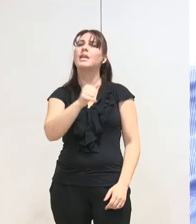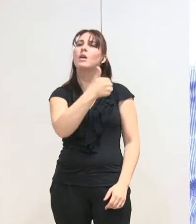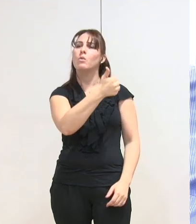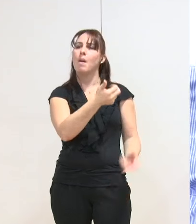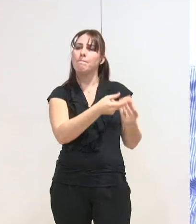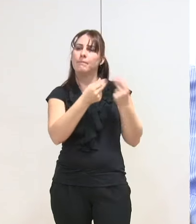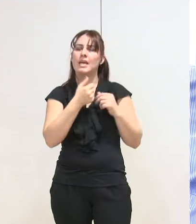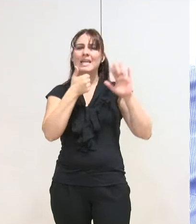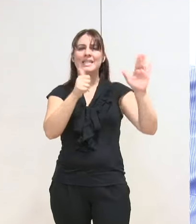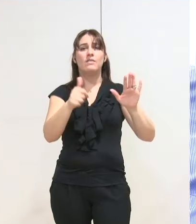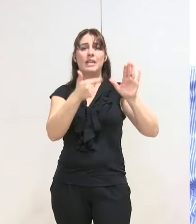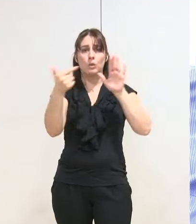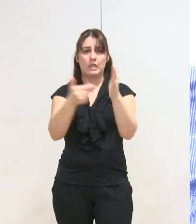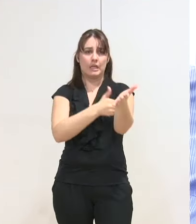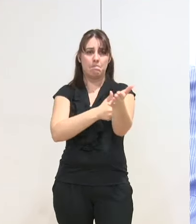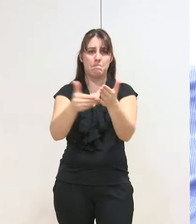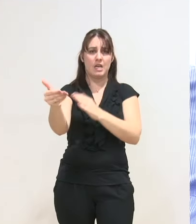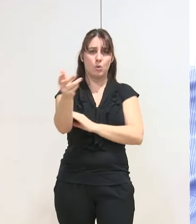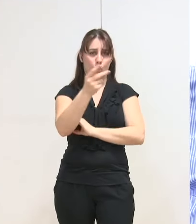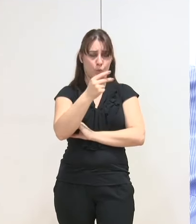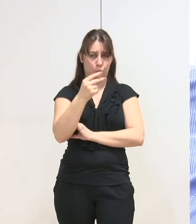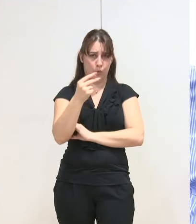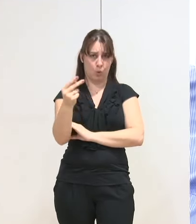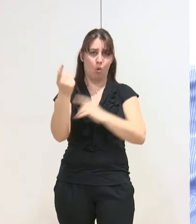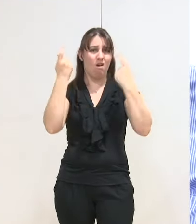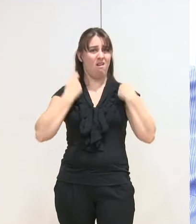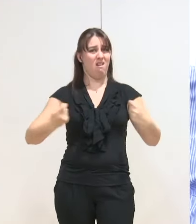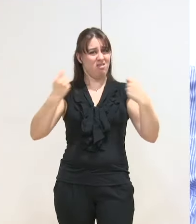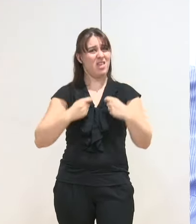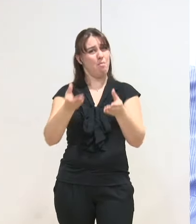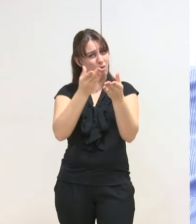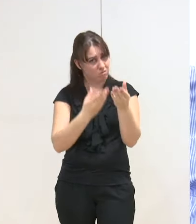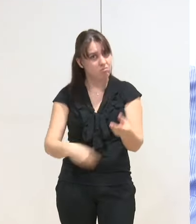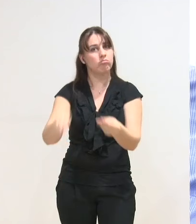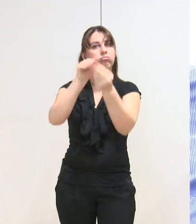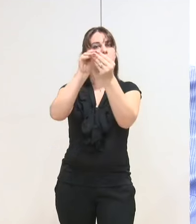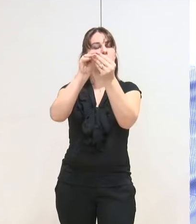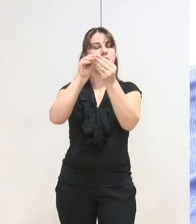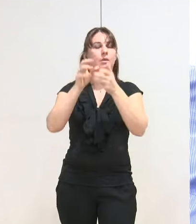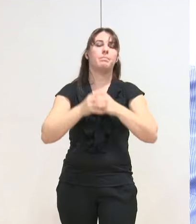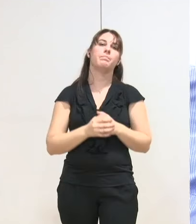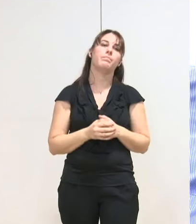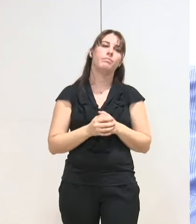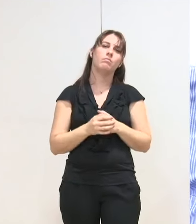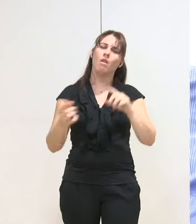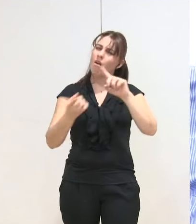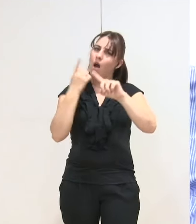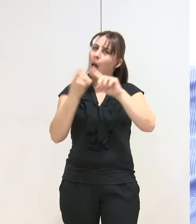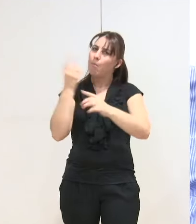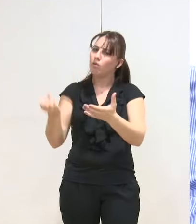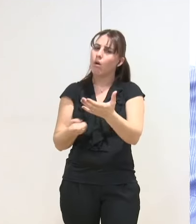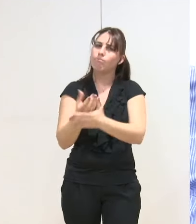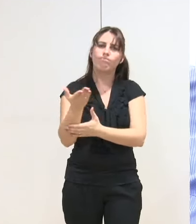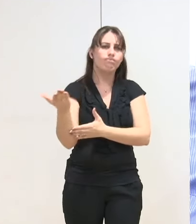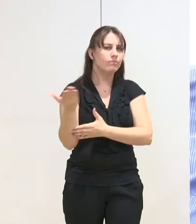6,7 7 millions de dépenses supplémentaires il faut préciser une chose c'est